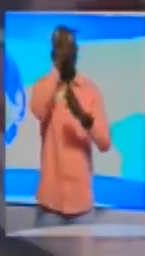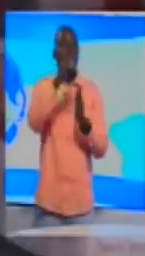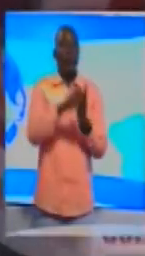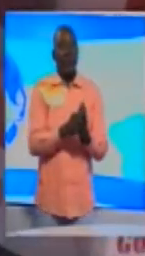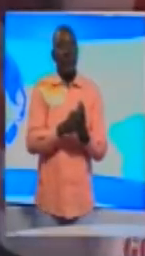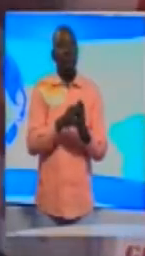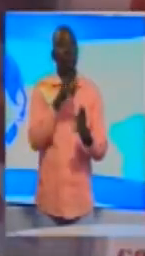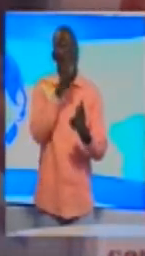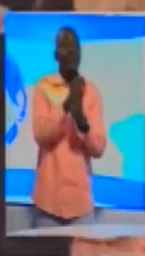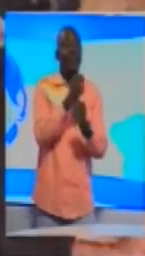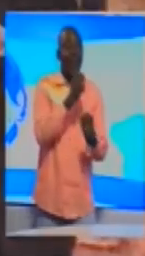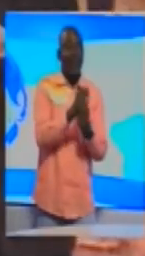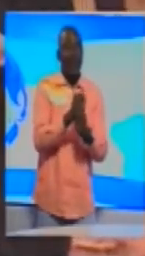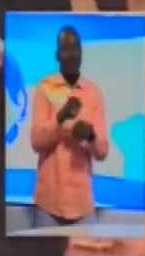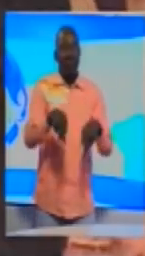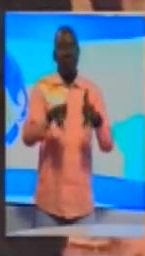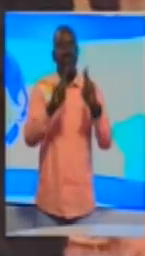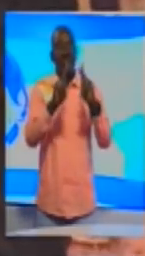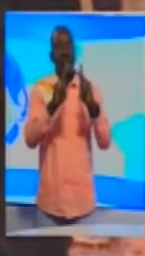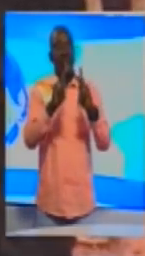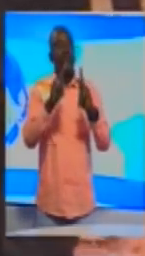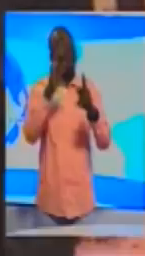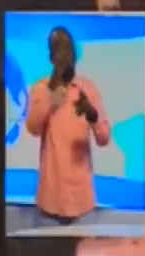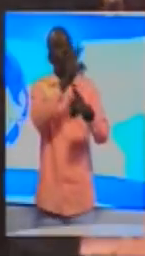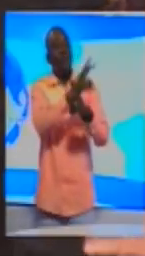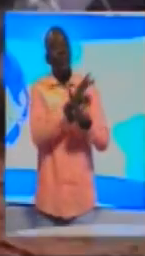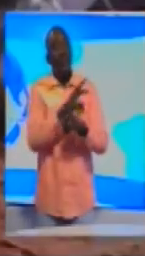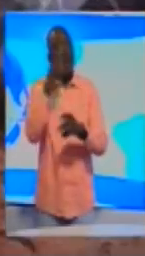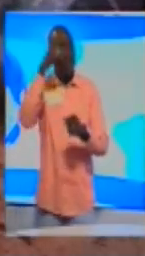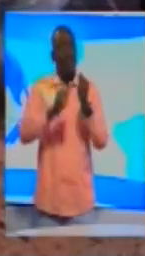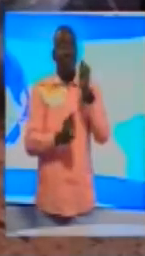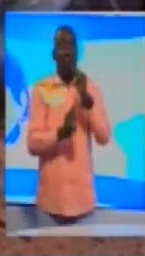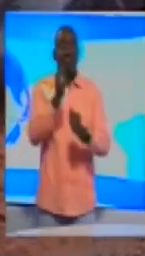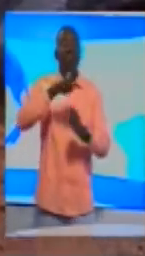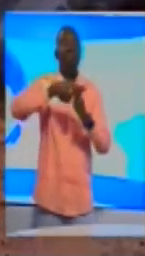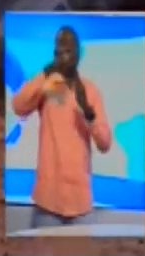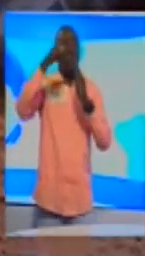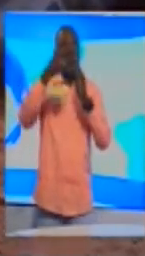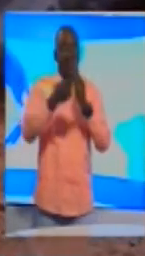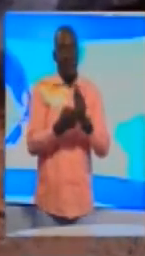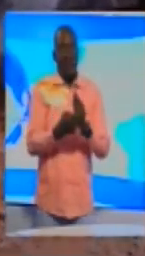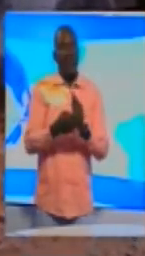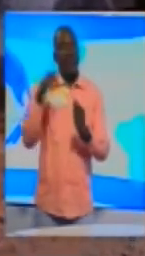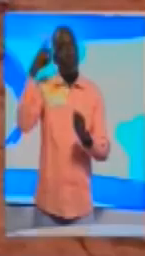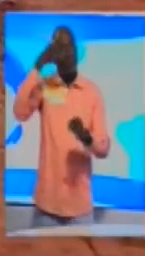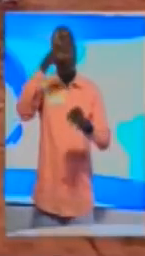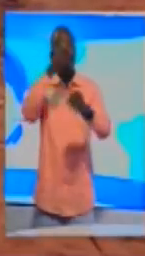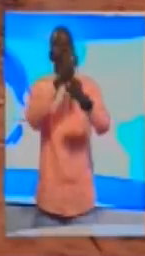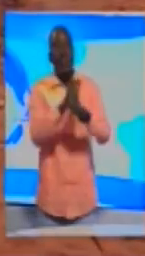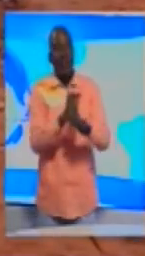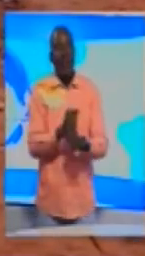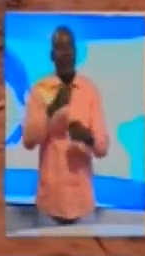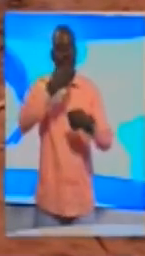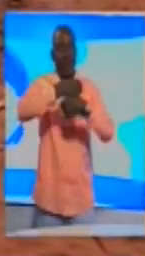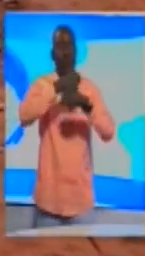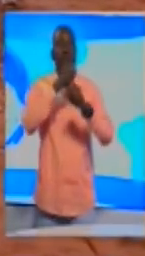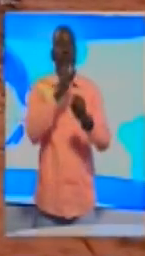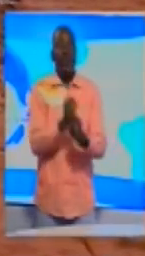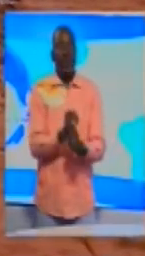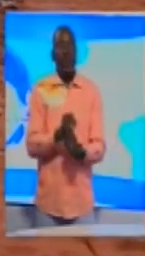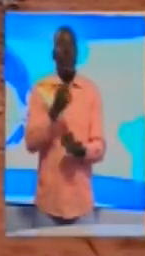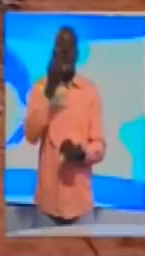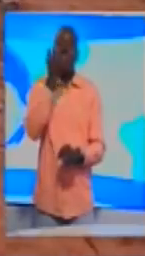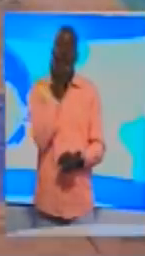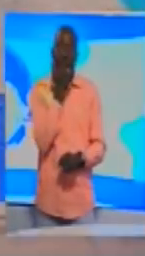Une collaboration qui permettrait d'engranger plus de résultats en termes de saisie de produits de